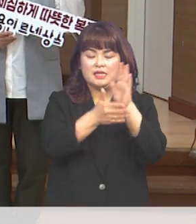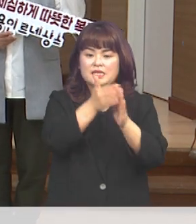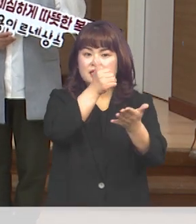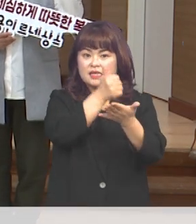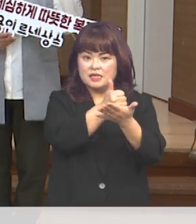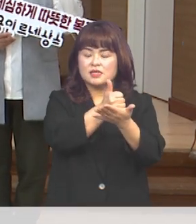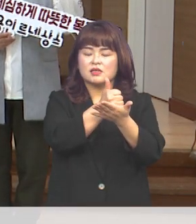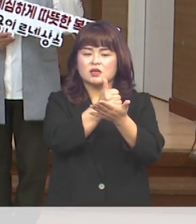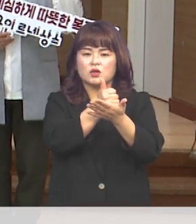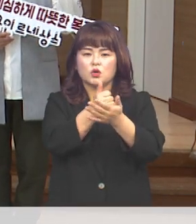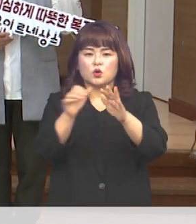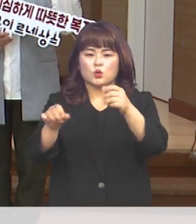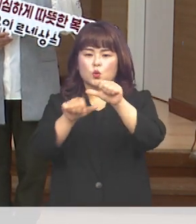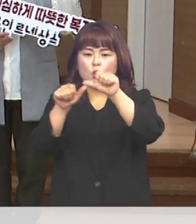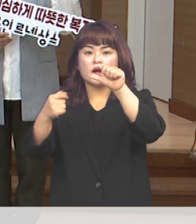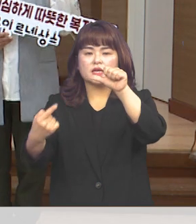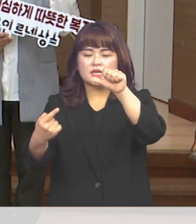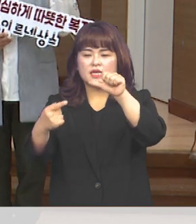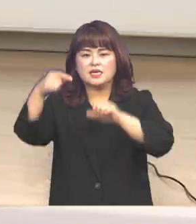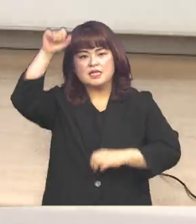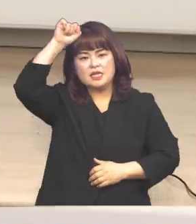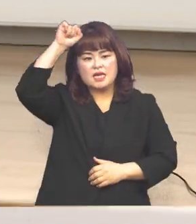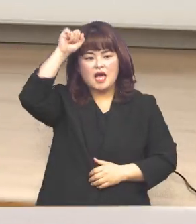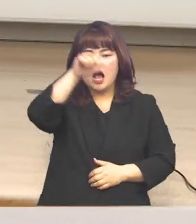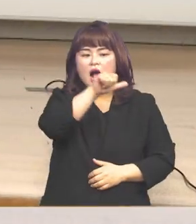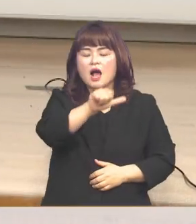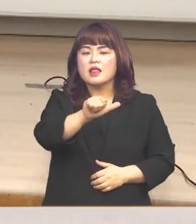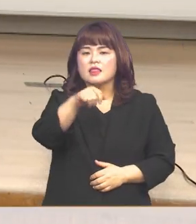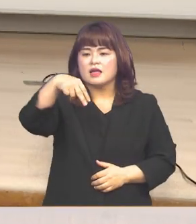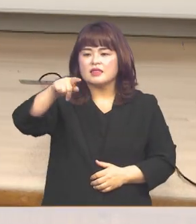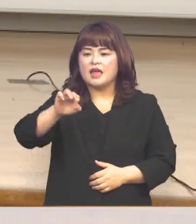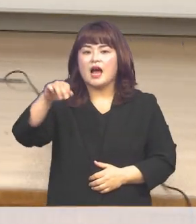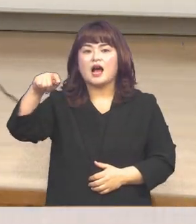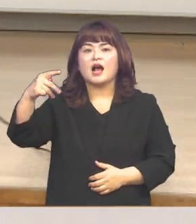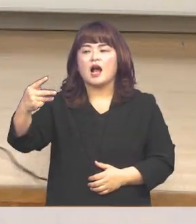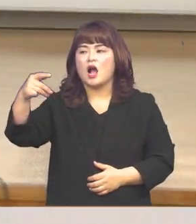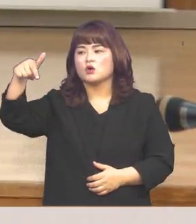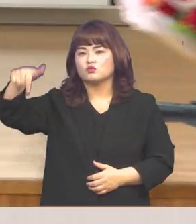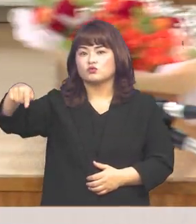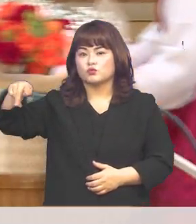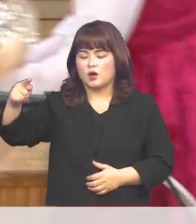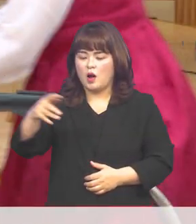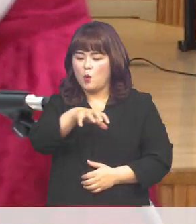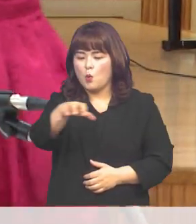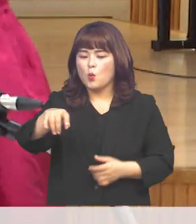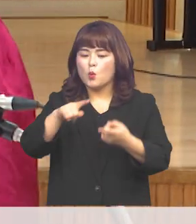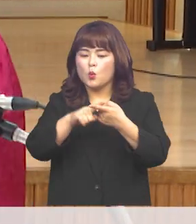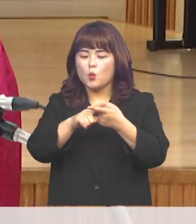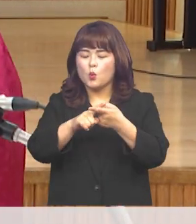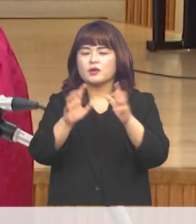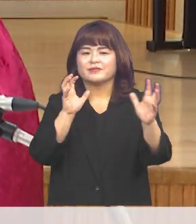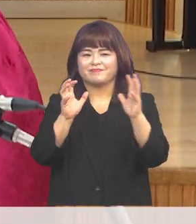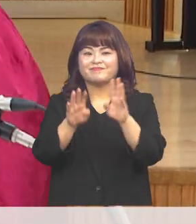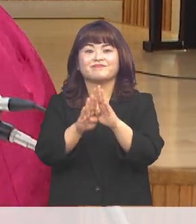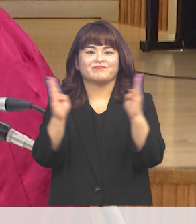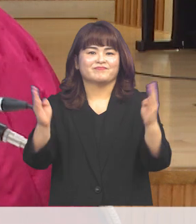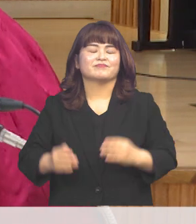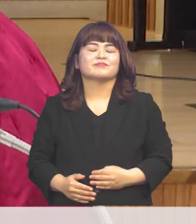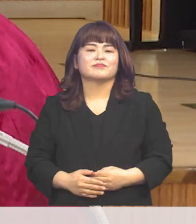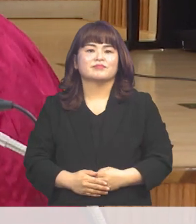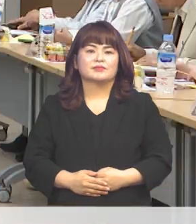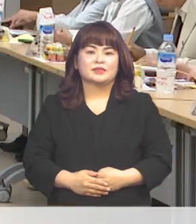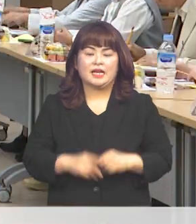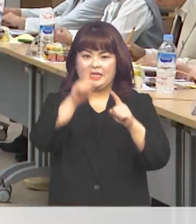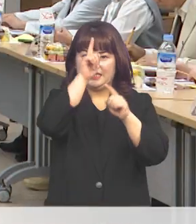이상일 용인특례시장은 1일 기흥구 신갈동과 상갈동을 각각 방문해 지역 주민들과 소통 간담회를